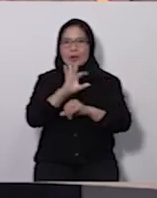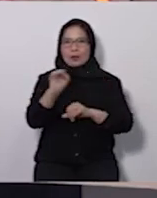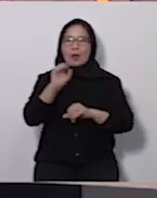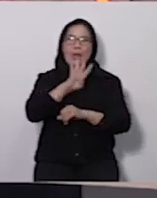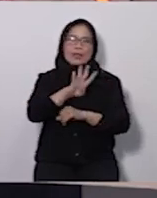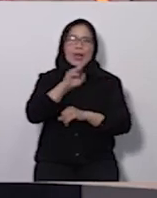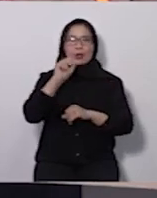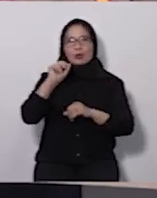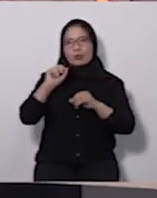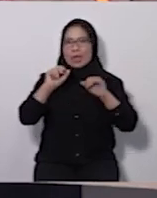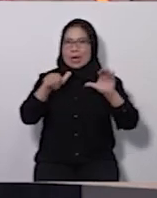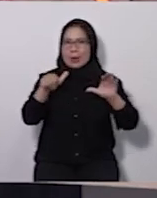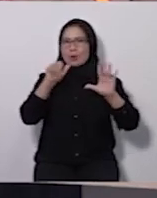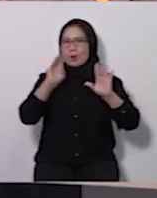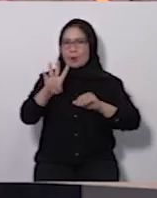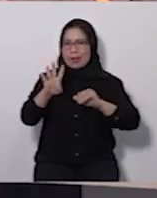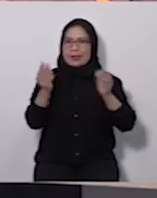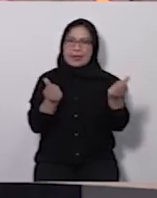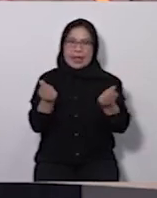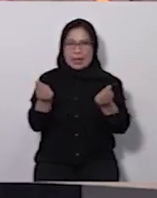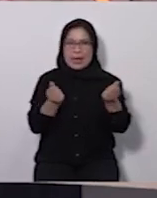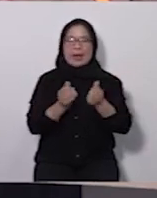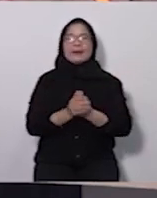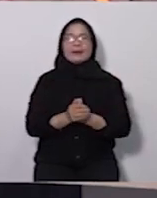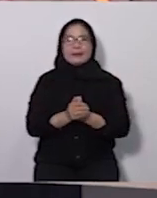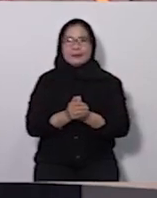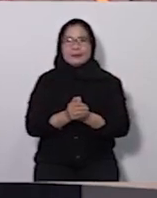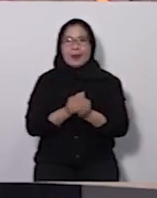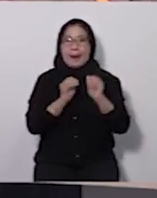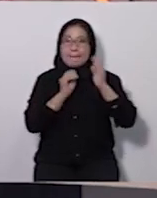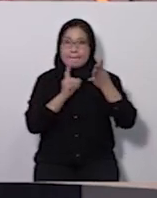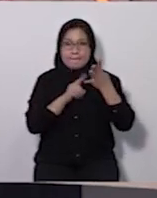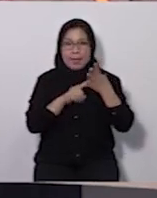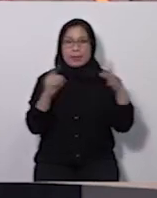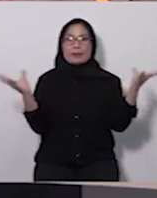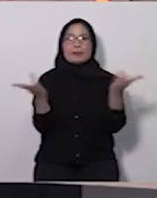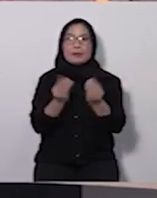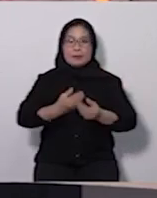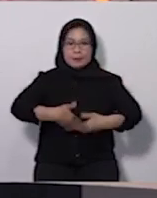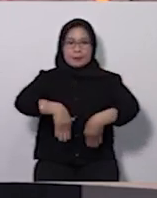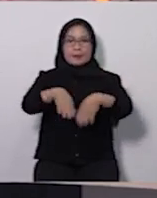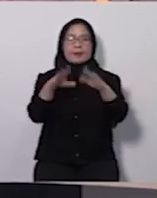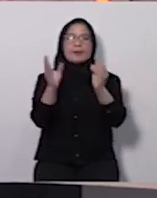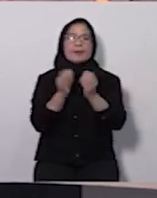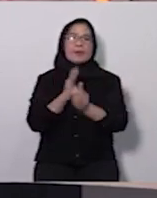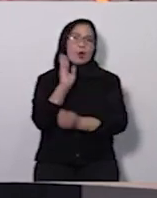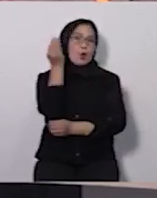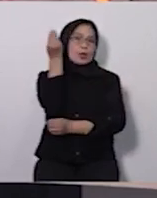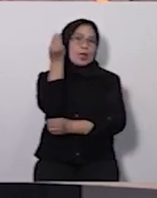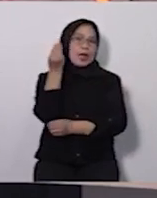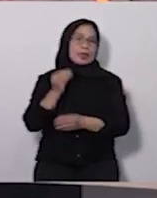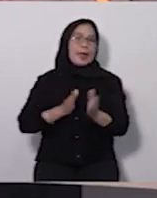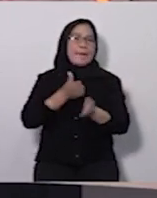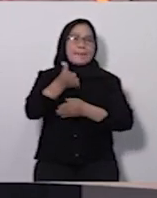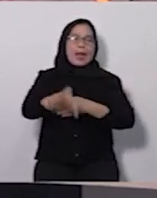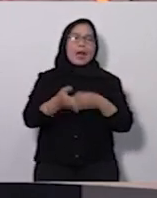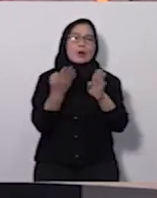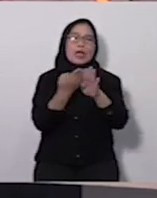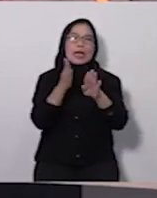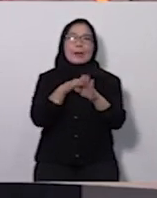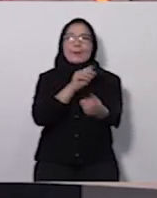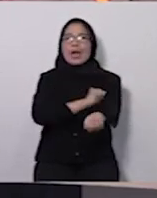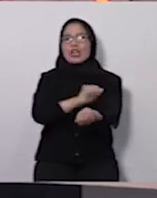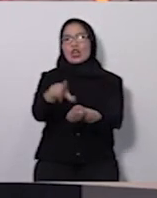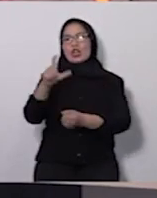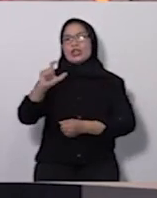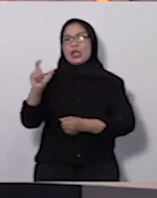6464 kendaraan 4 volume arus lalu lintas yang keluar Jakarta melalui gerbang tol